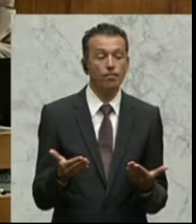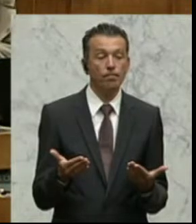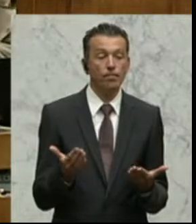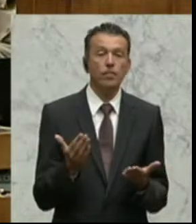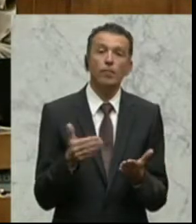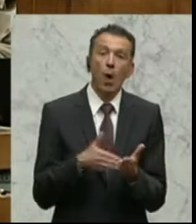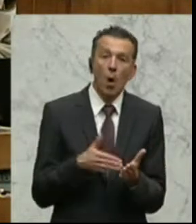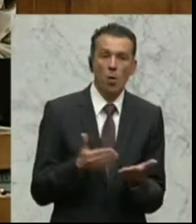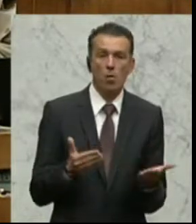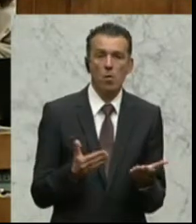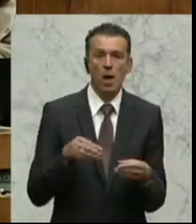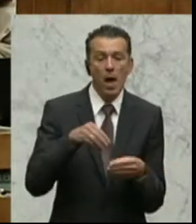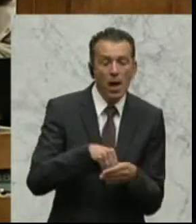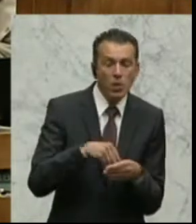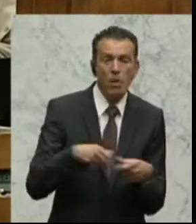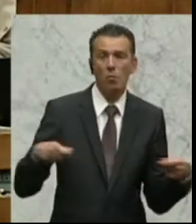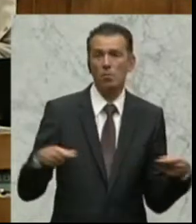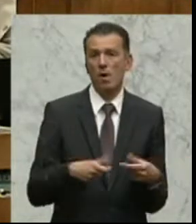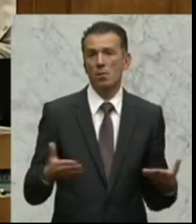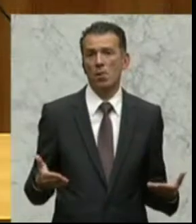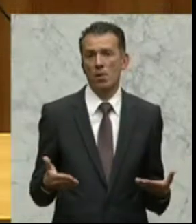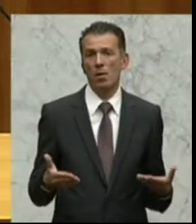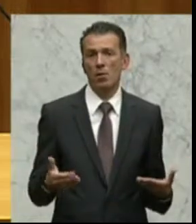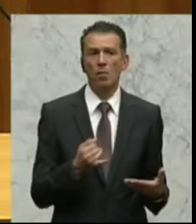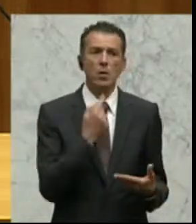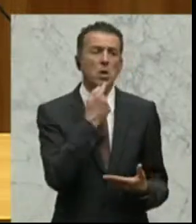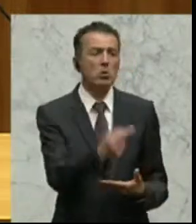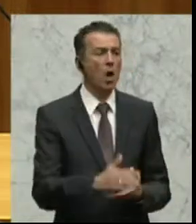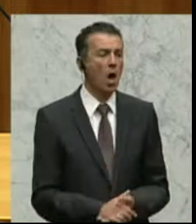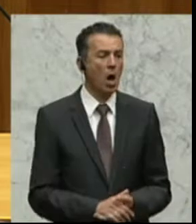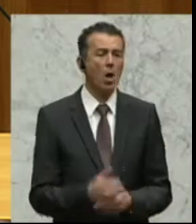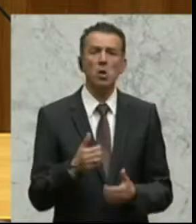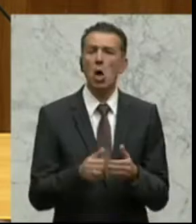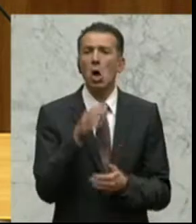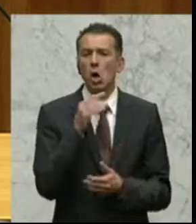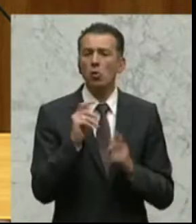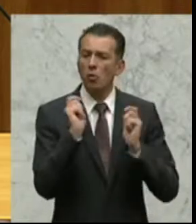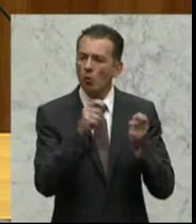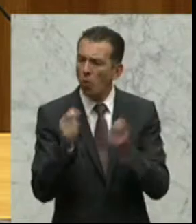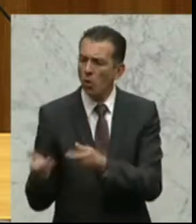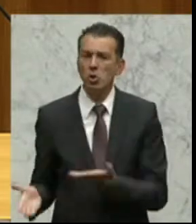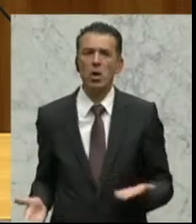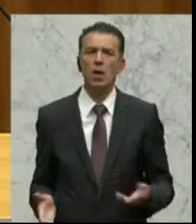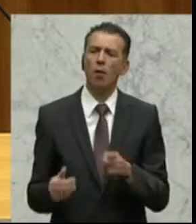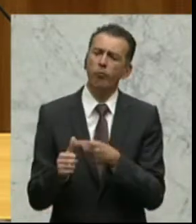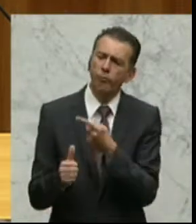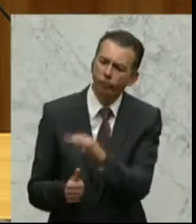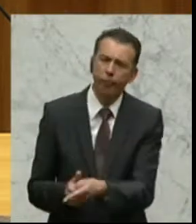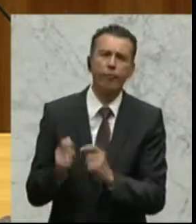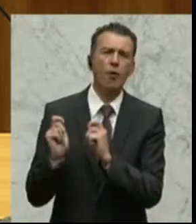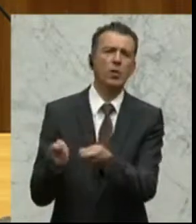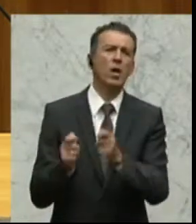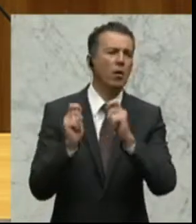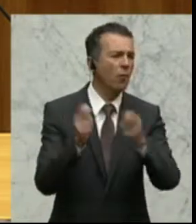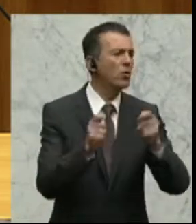sind Einsparungsmaßnahmen. Wenn hier jeder davon spricht, der Rechnungshof hat Vorschläge gebracht und jener hat Vorschläge gebracht und